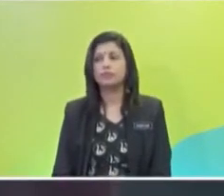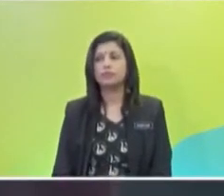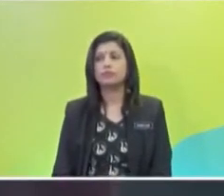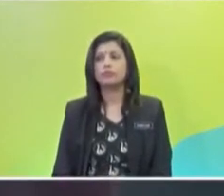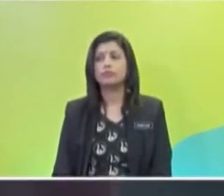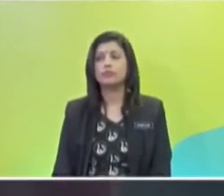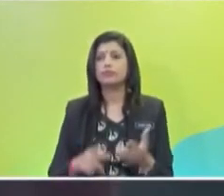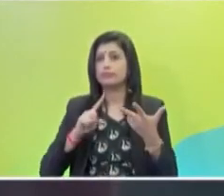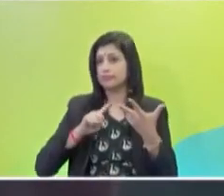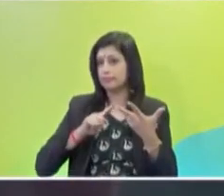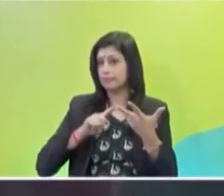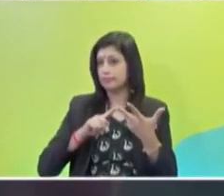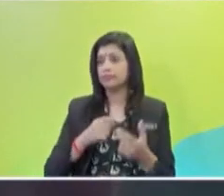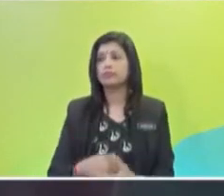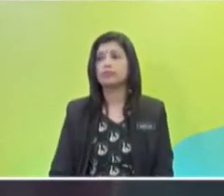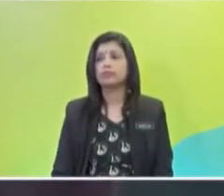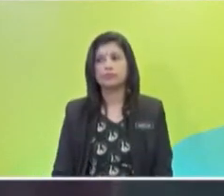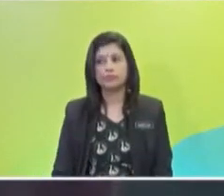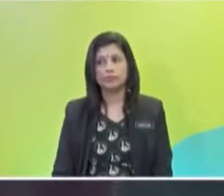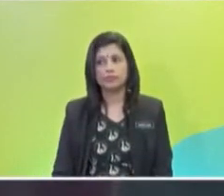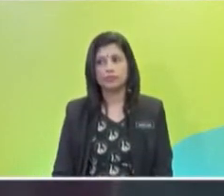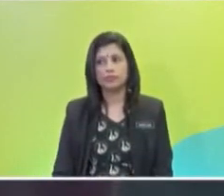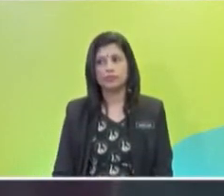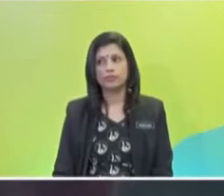menu yang ketiga. Okey.